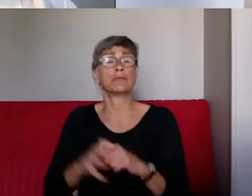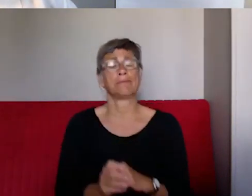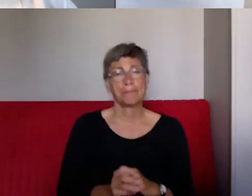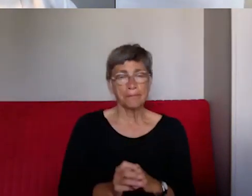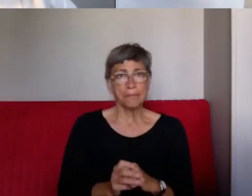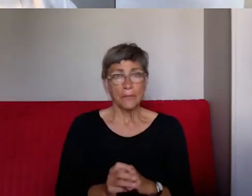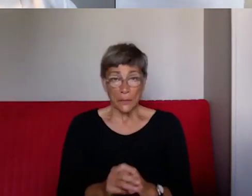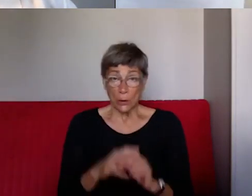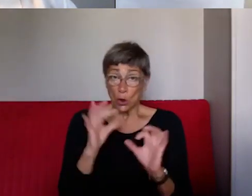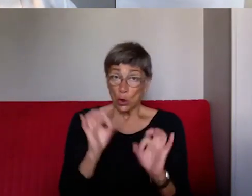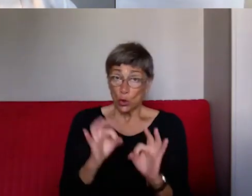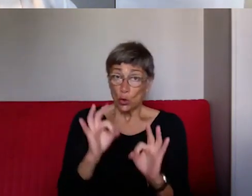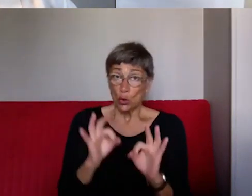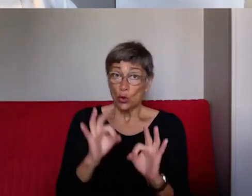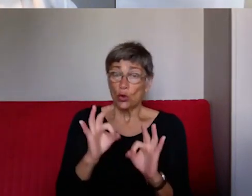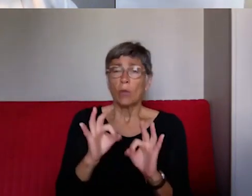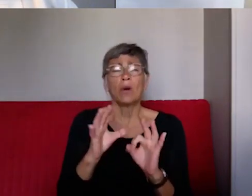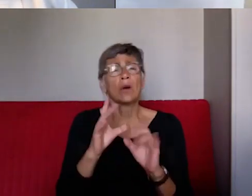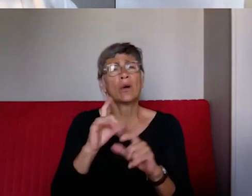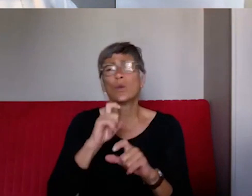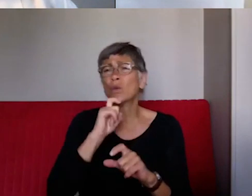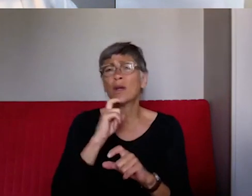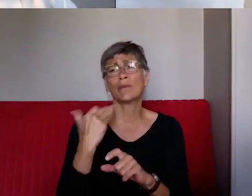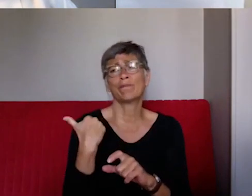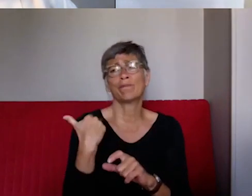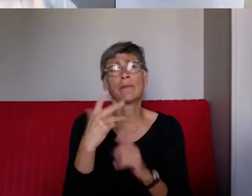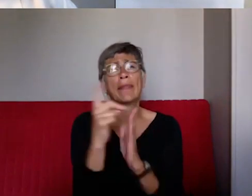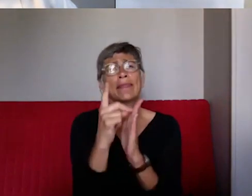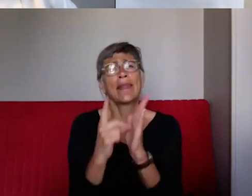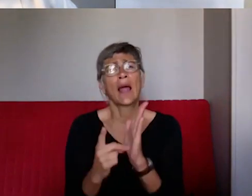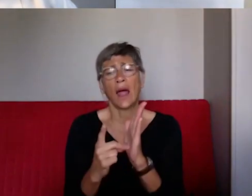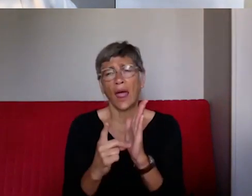on parlait de ce décret du 25 mars 2020.